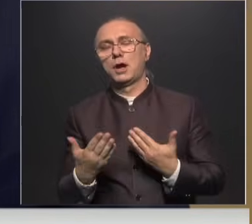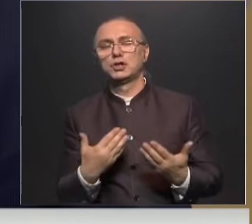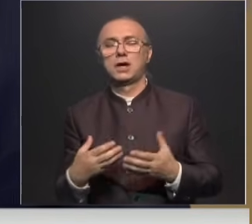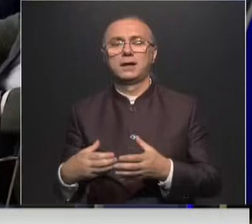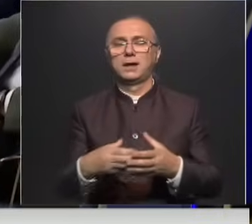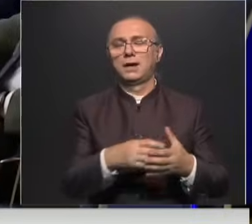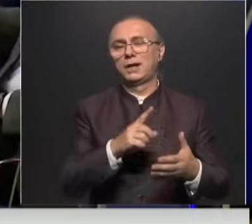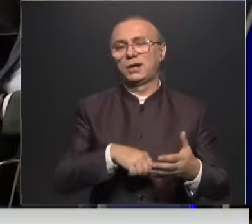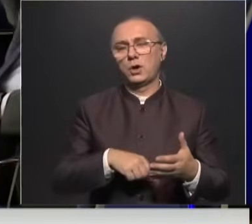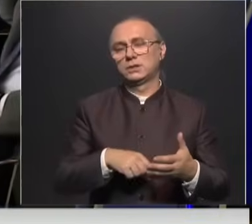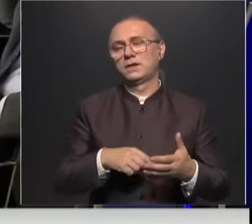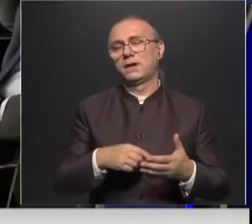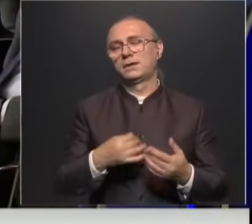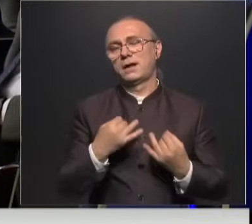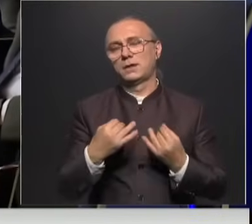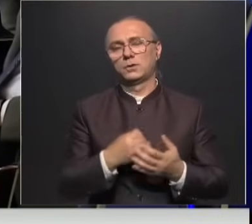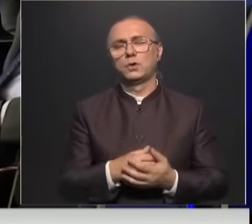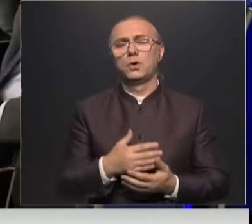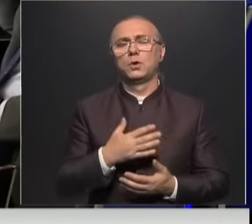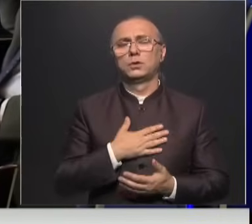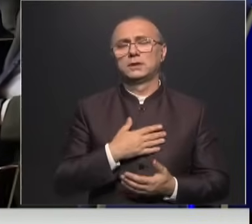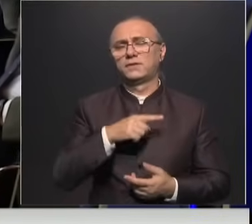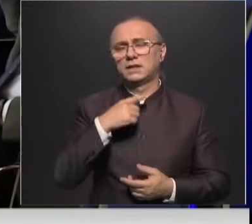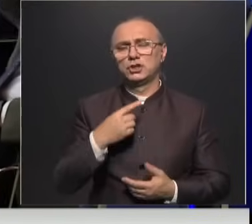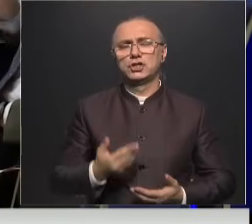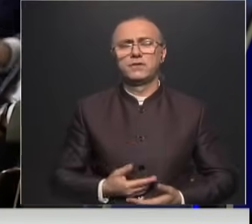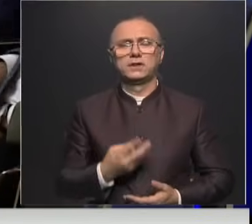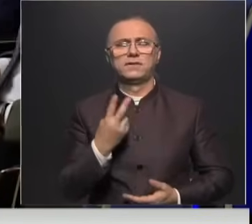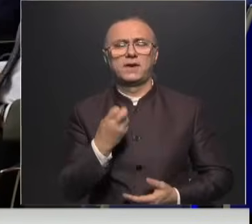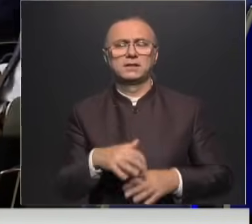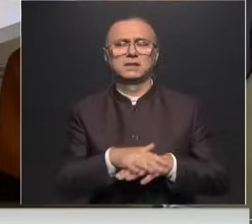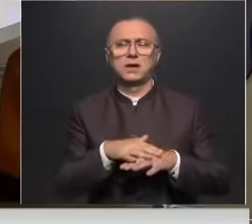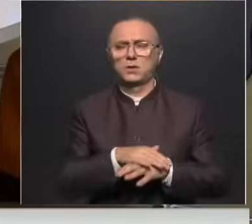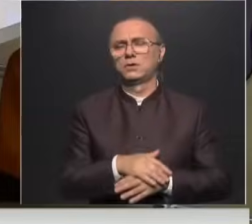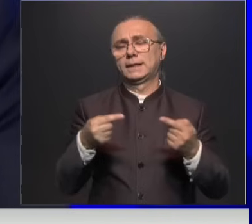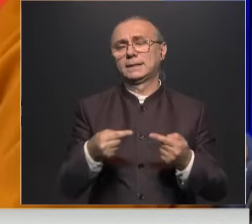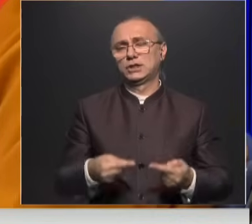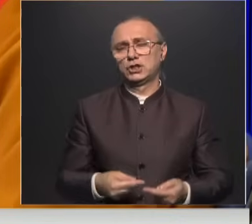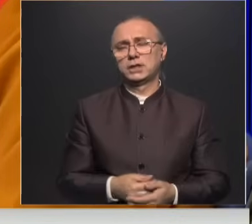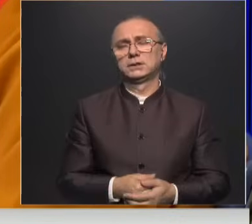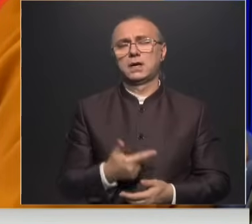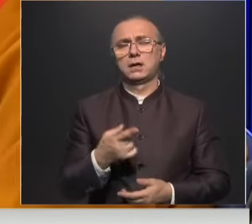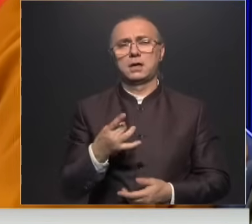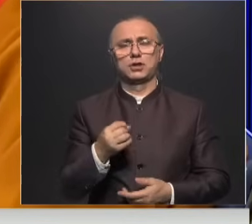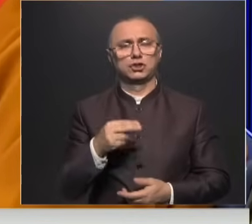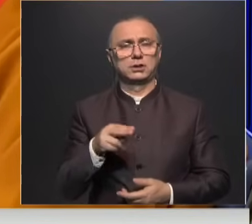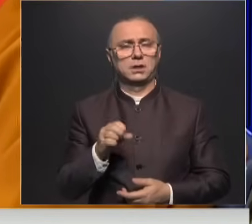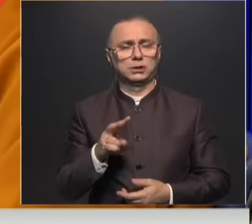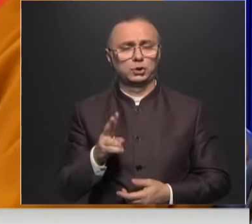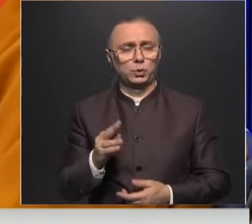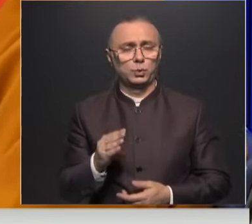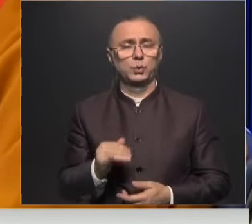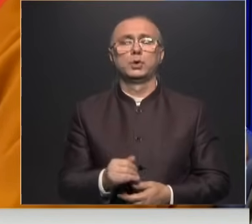около 200 этносов. У нас огромный опыт совместного межконфессионального проживания и есть. И в то же время